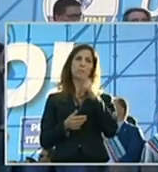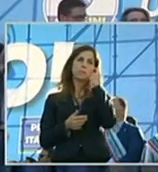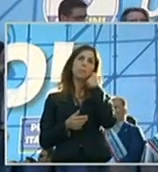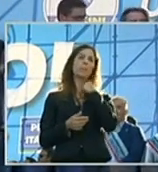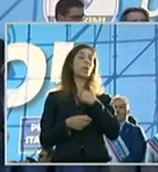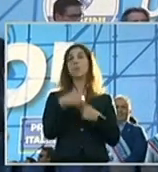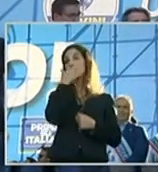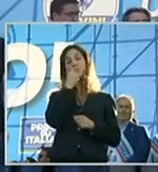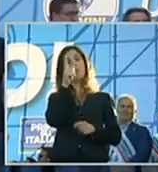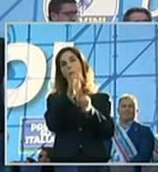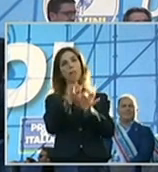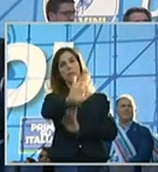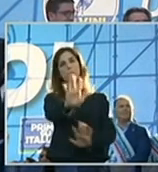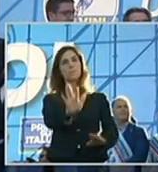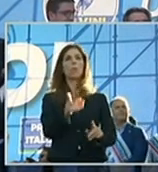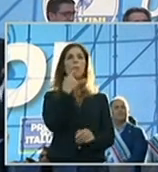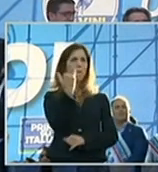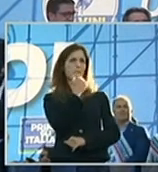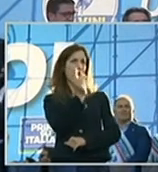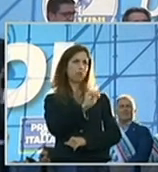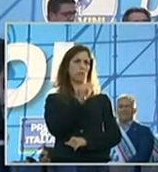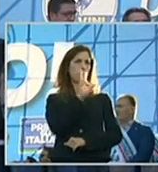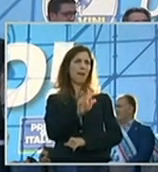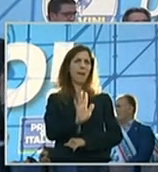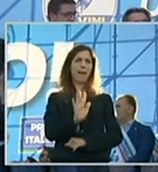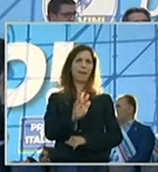No, scusa un attimo, non è facile parlare.